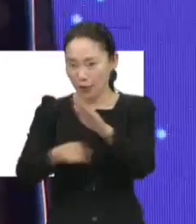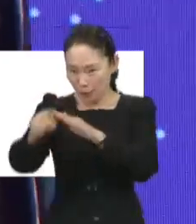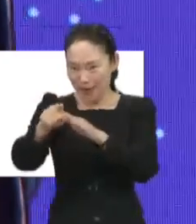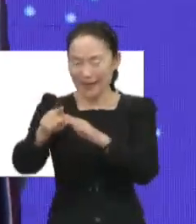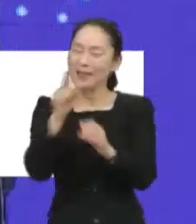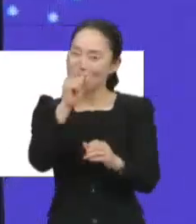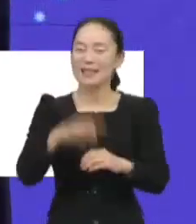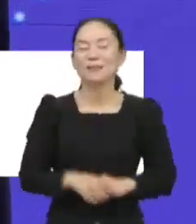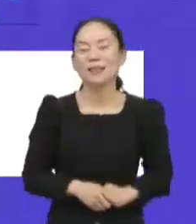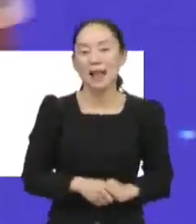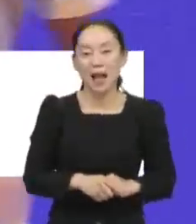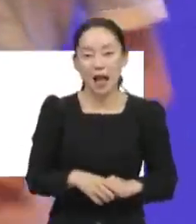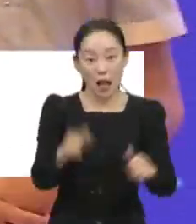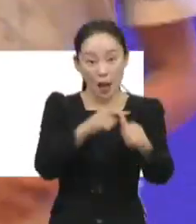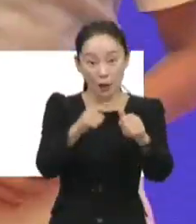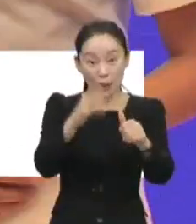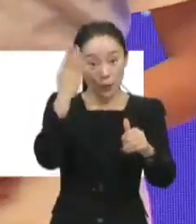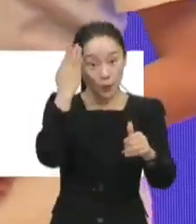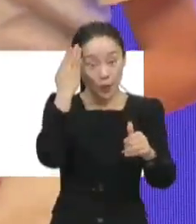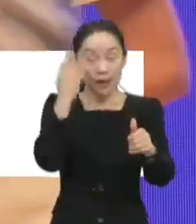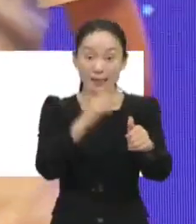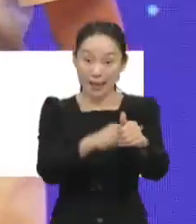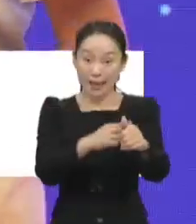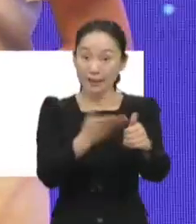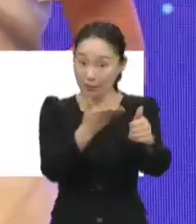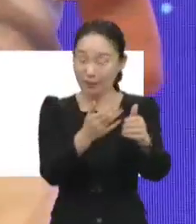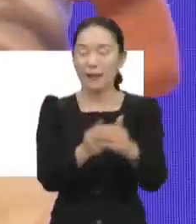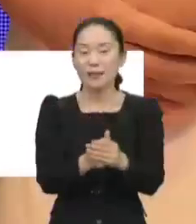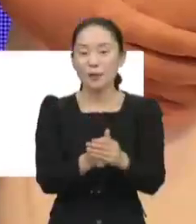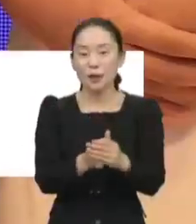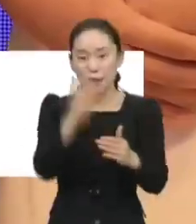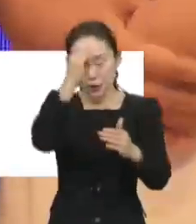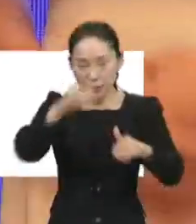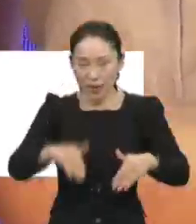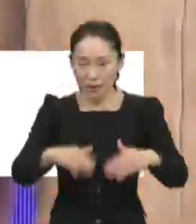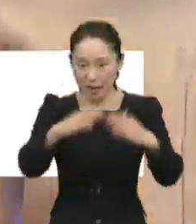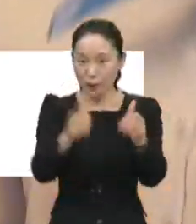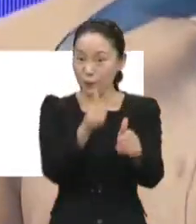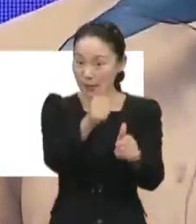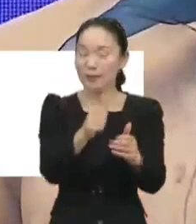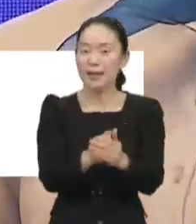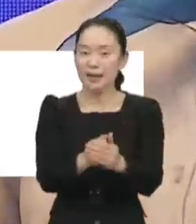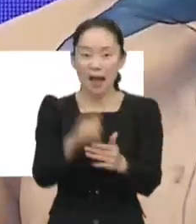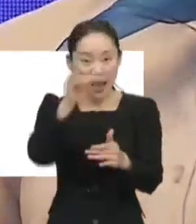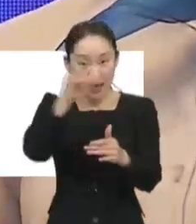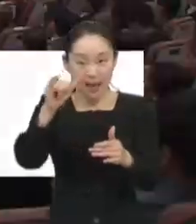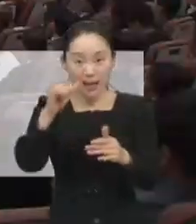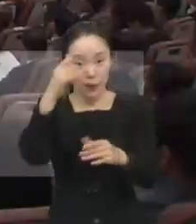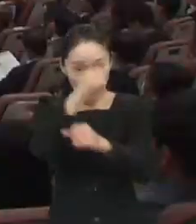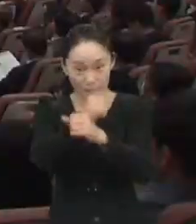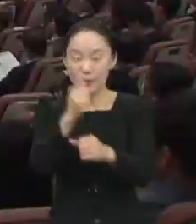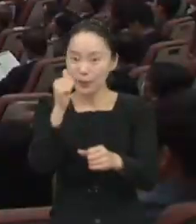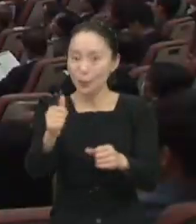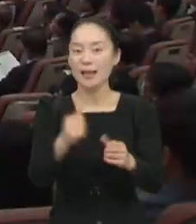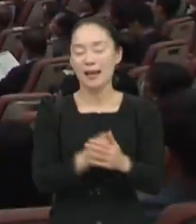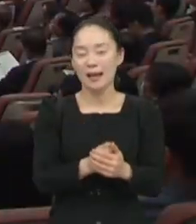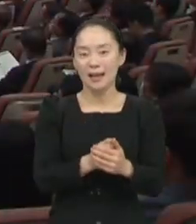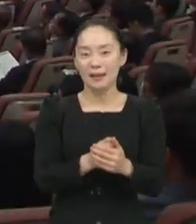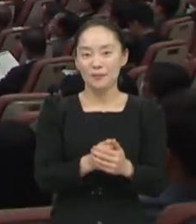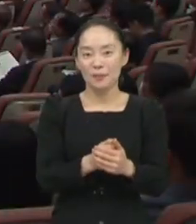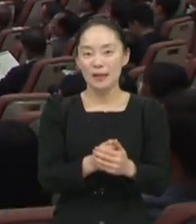말했습니다. 교육학자인 김 총장은 충남대 교무처장과 AI 융합교육연구소장,